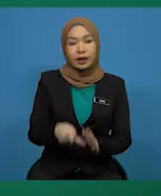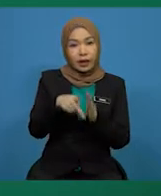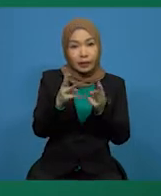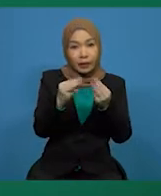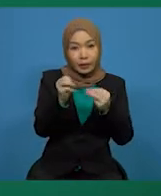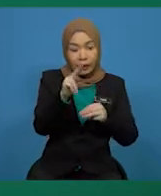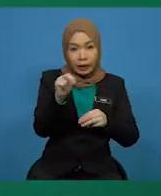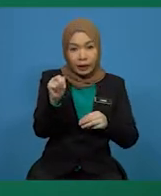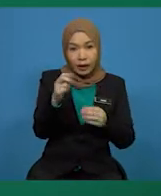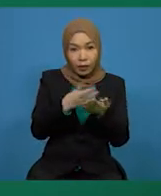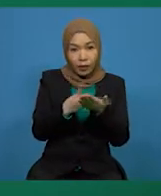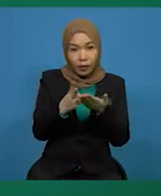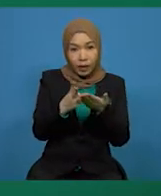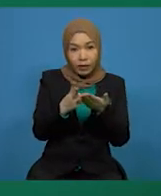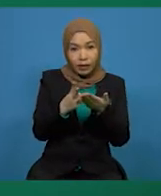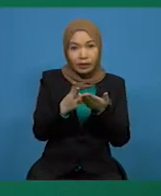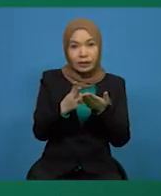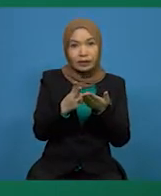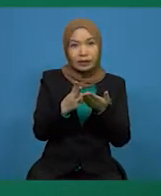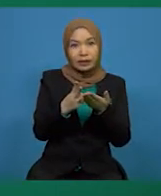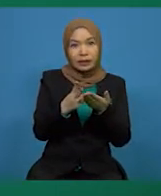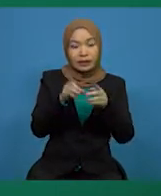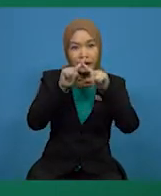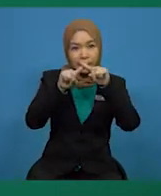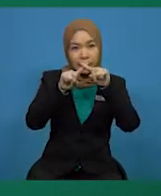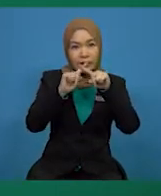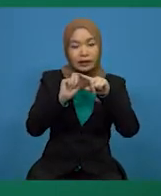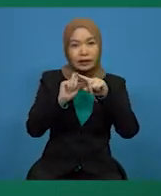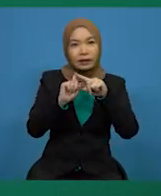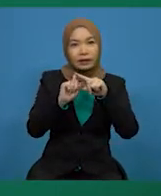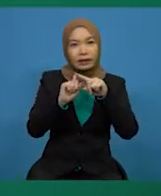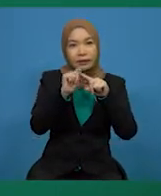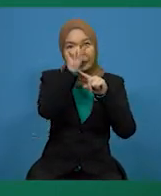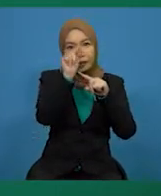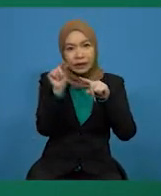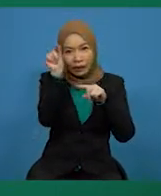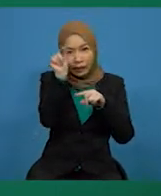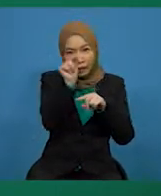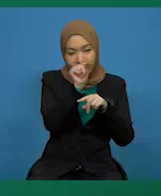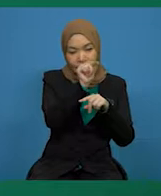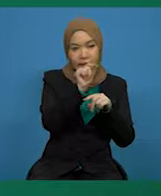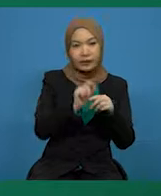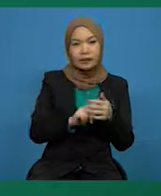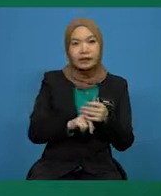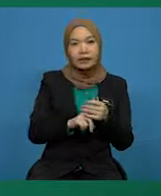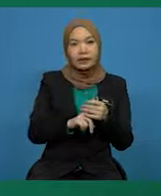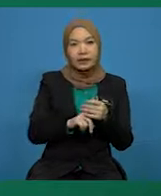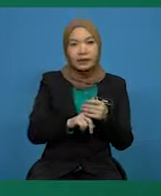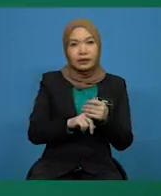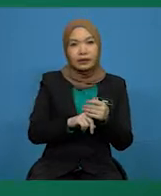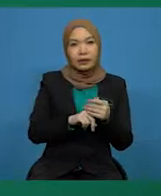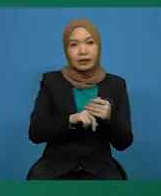itu bersilang ataupun sama dengan penawaran wang MS, berlakunya persilangan MD dan keluk